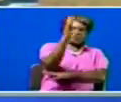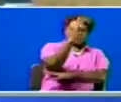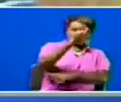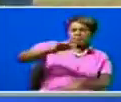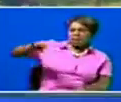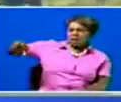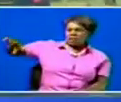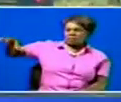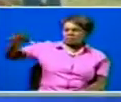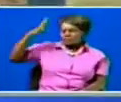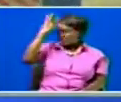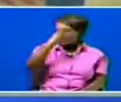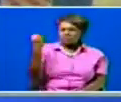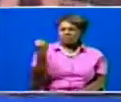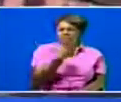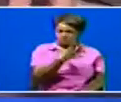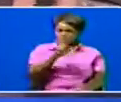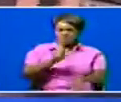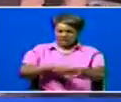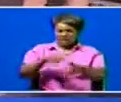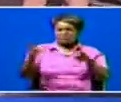vilima vikitoa mandhari shwari kwa wasafiri.